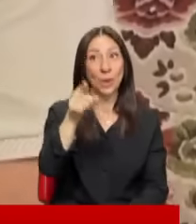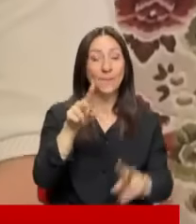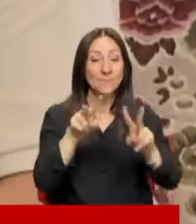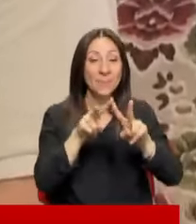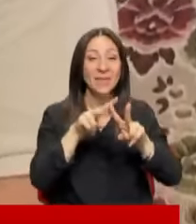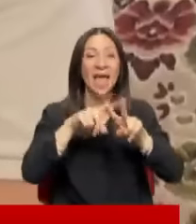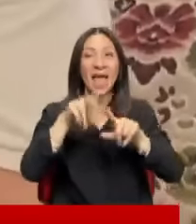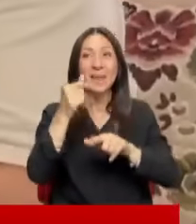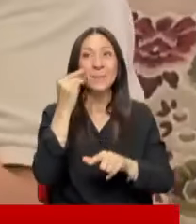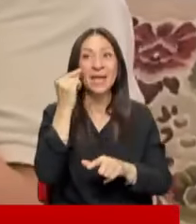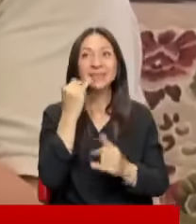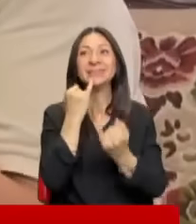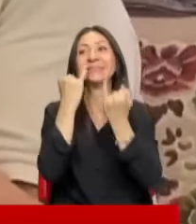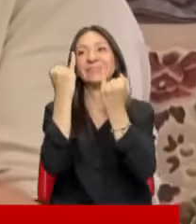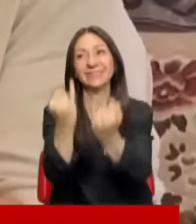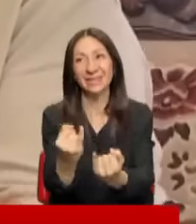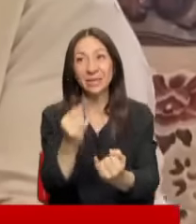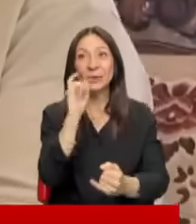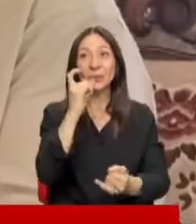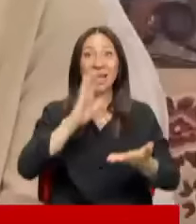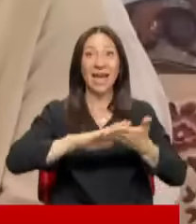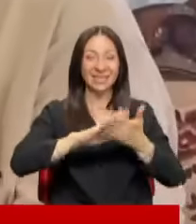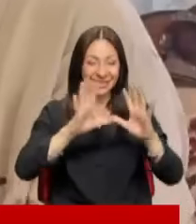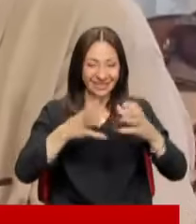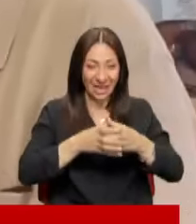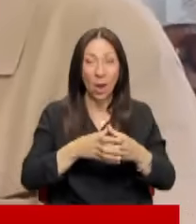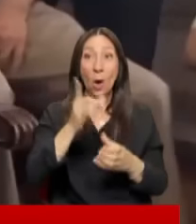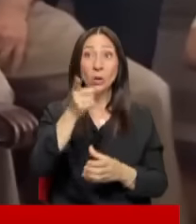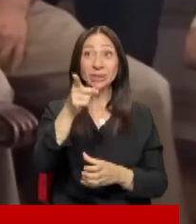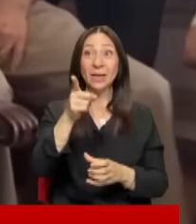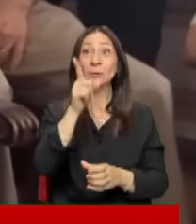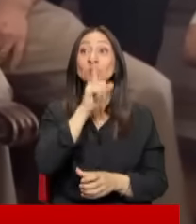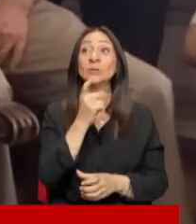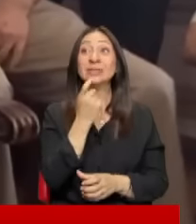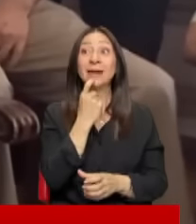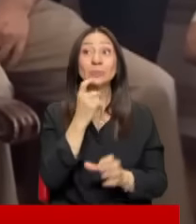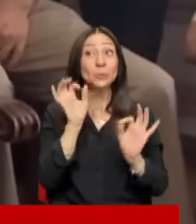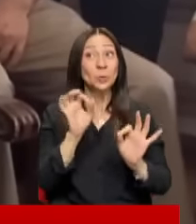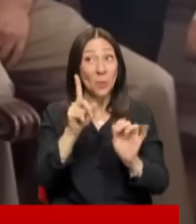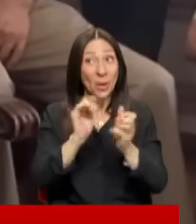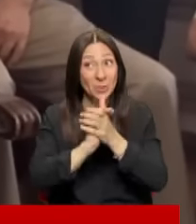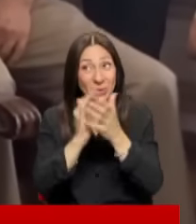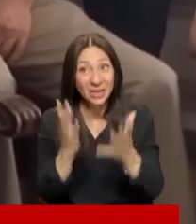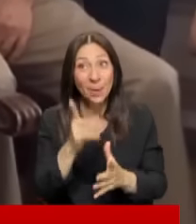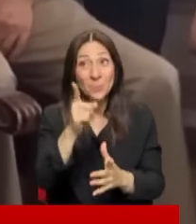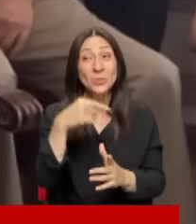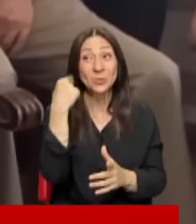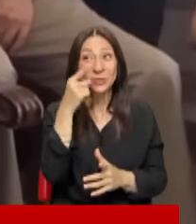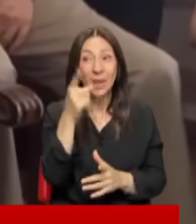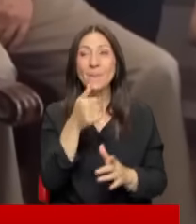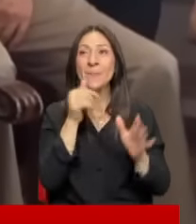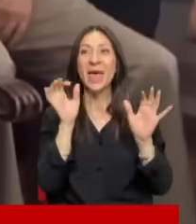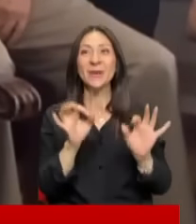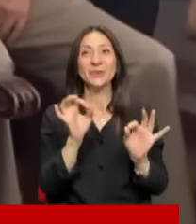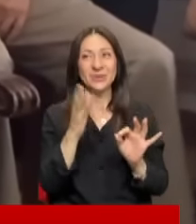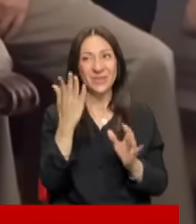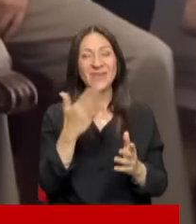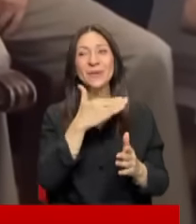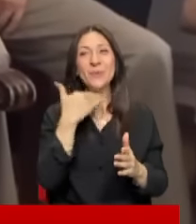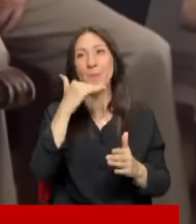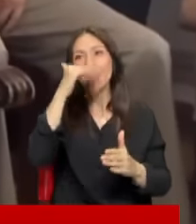Ali Ünvan'ı evinde ziyaret etti. 9 arkadaş Mehmet Ali hocalarının 100. yaş gününü böyle kutladı. Bu vesileyle Babalar Günü'nü